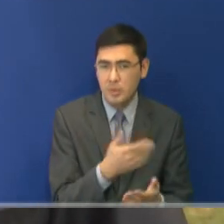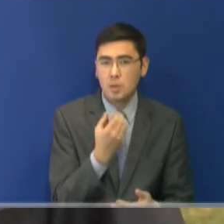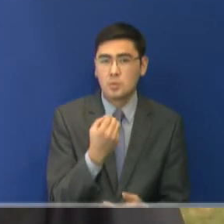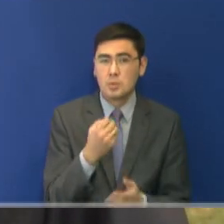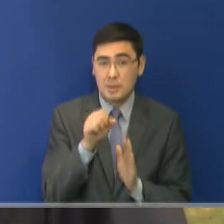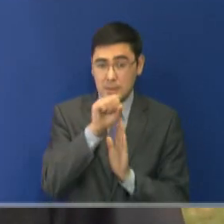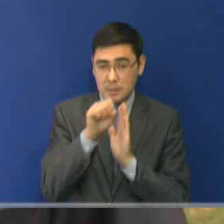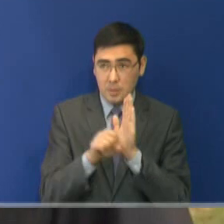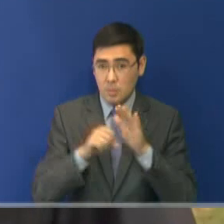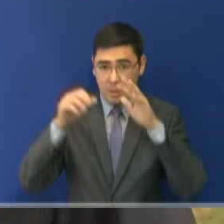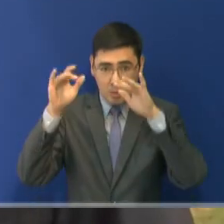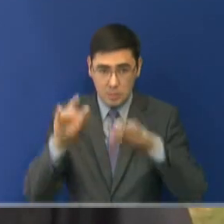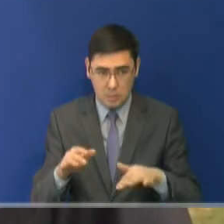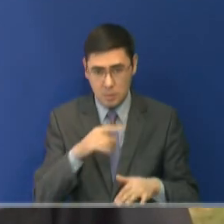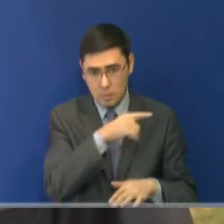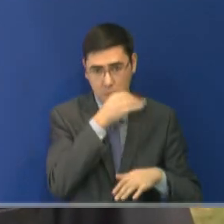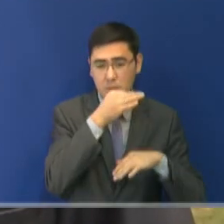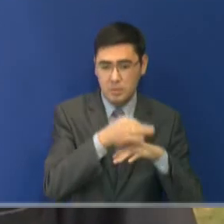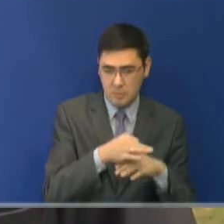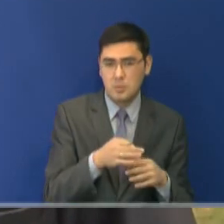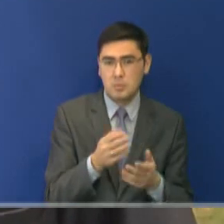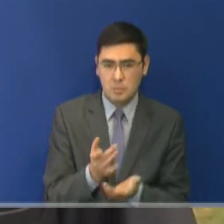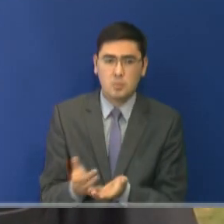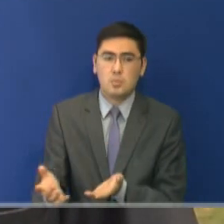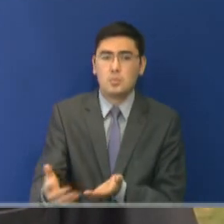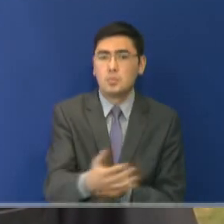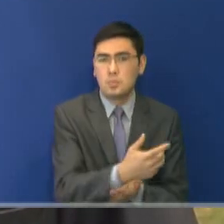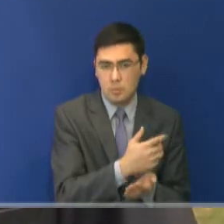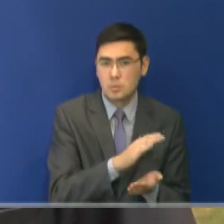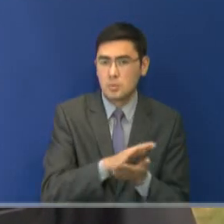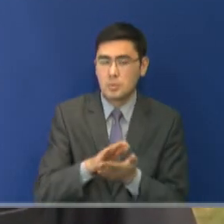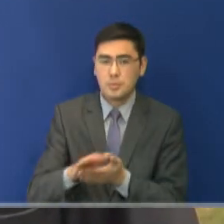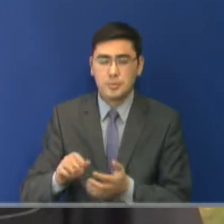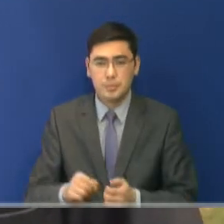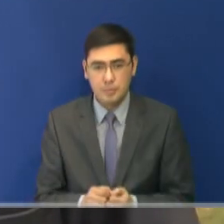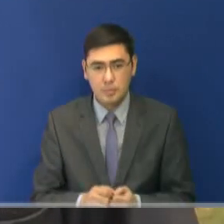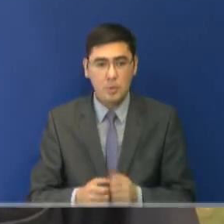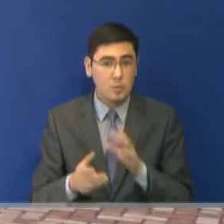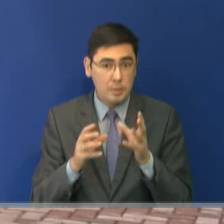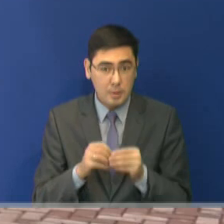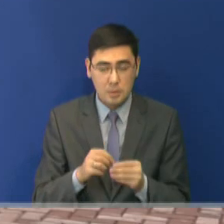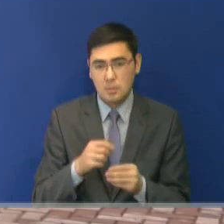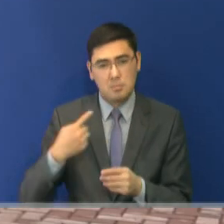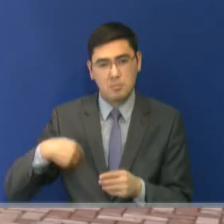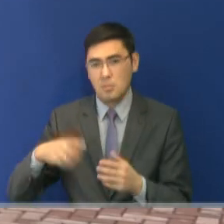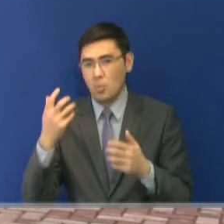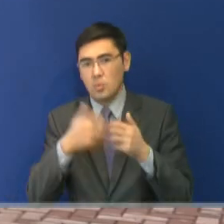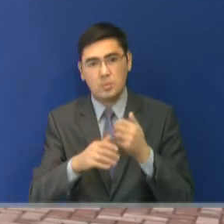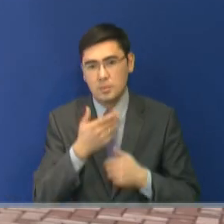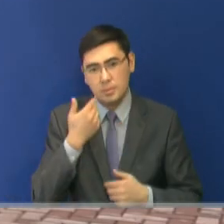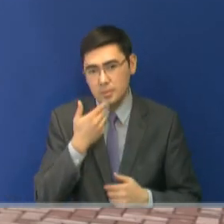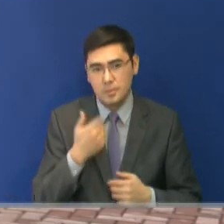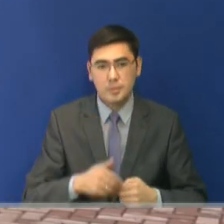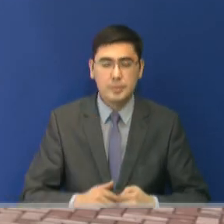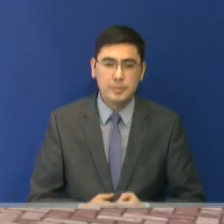вывоз снега. То есть данные работы по площади Мухтара Ауэзова у нас на особом контроле. Работу, которую здесь